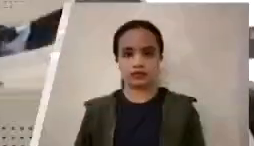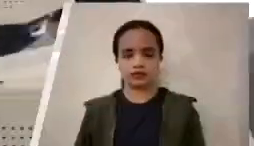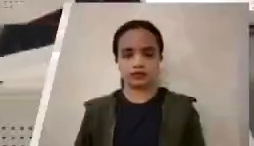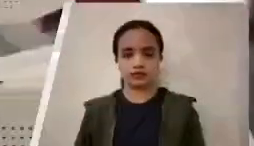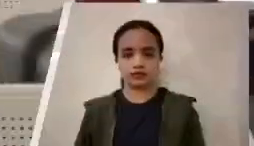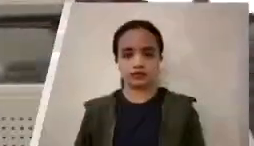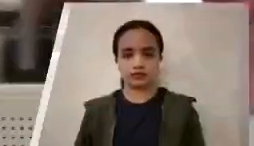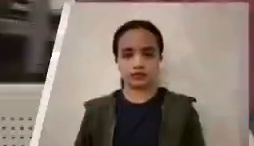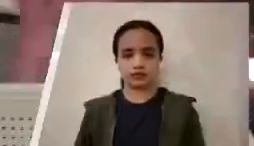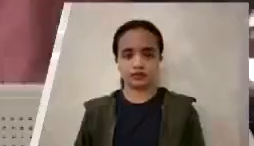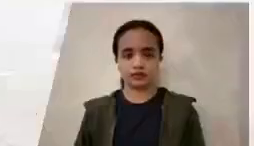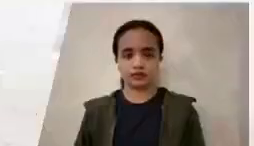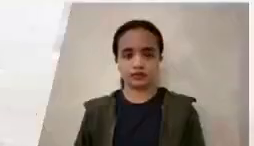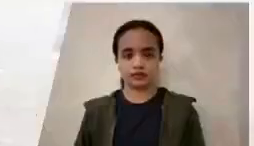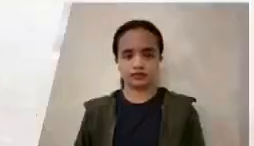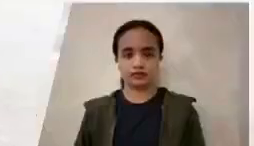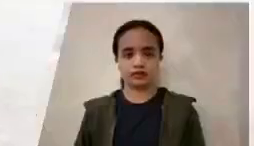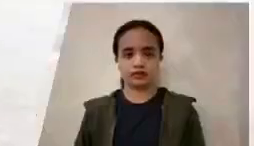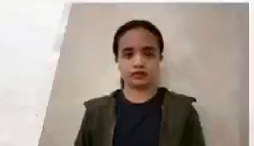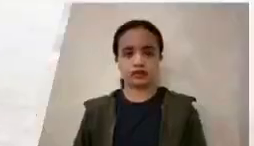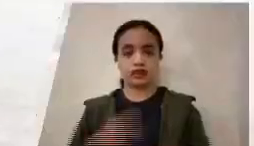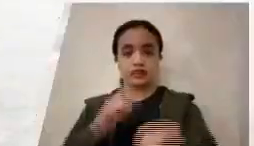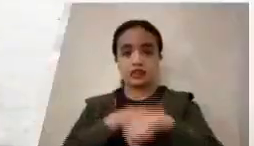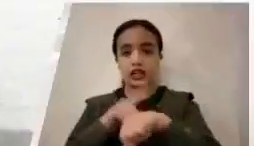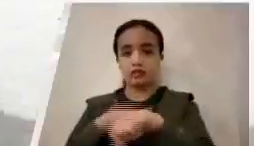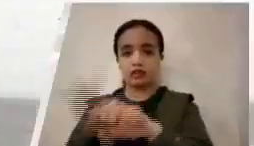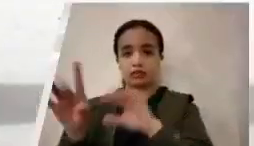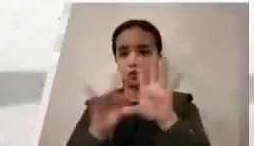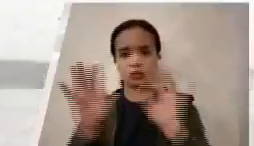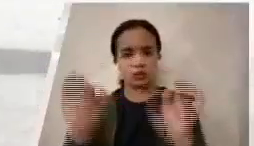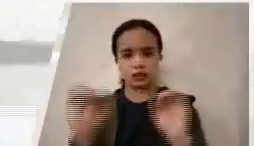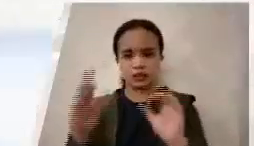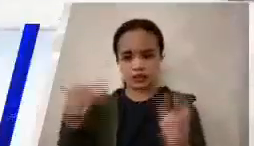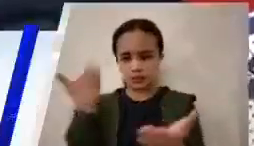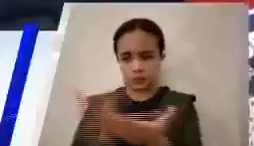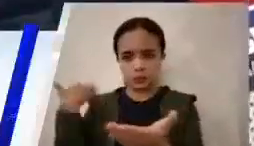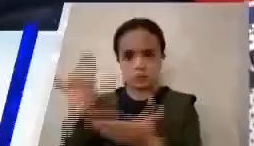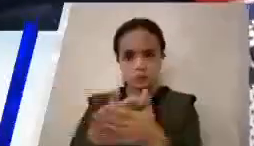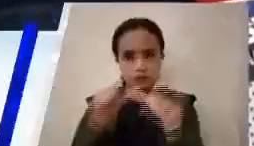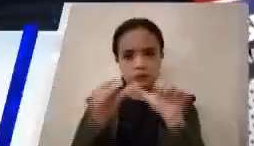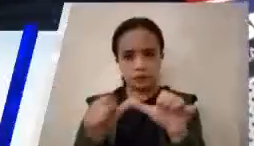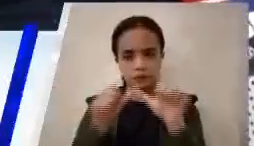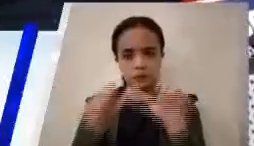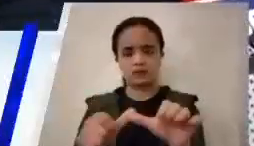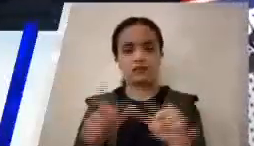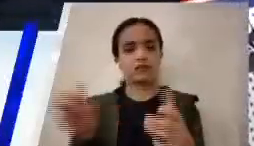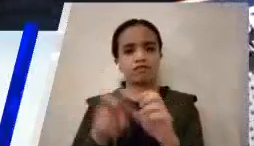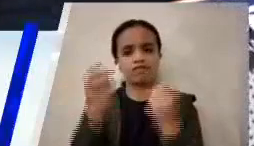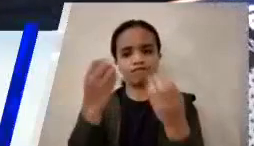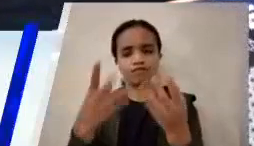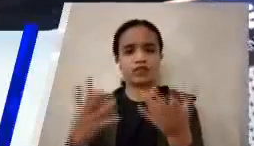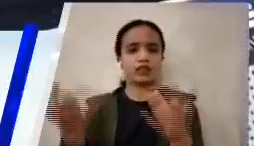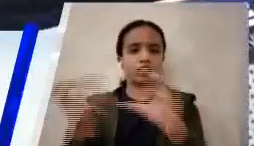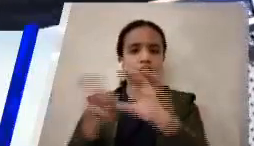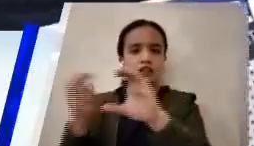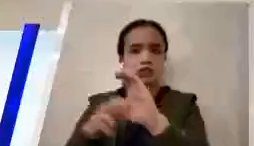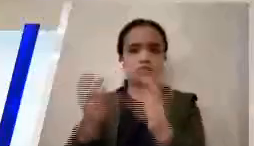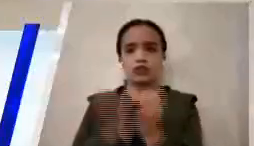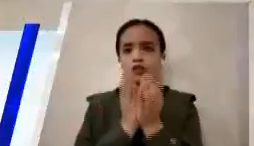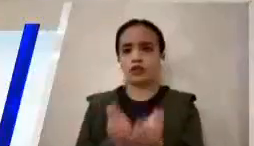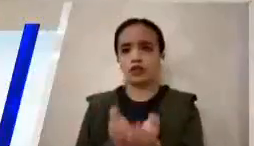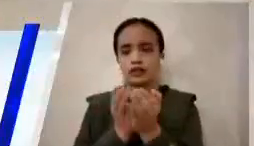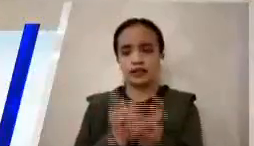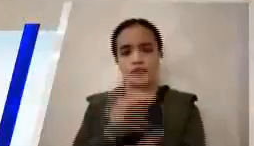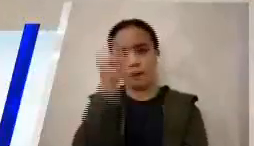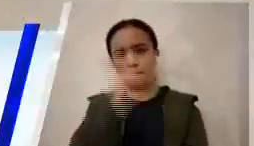Wala nang pinipiling oras ang pagdating sa Batangas Port ng mga biyaheng probinsya. Maraming naghahabol na makasakay ng barko. Tiis-tiis sa mahabang pila